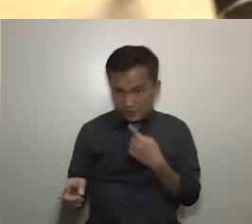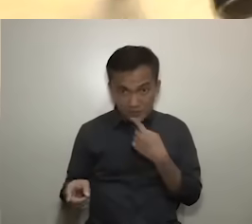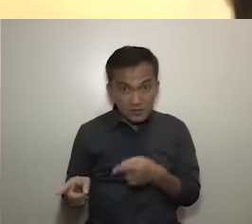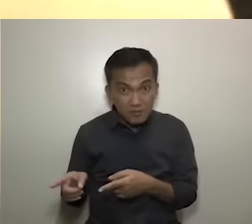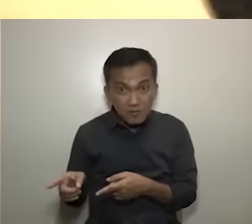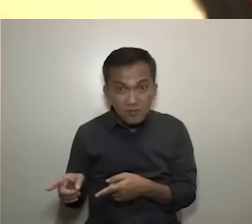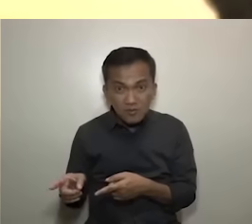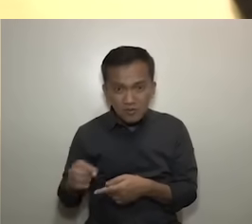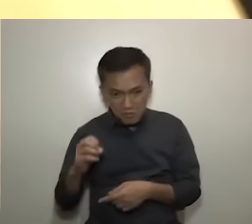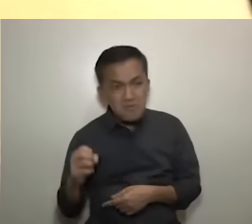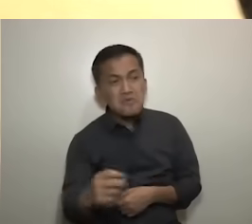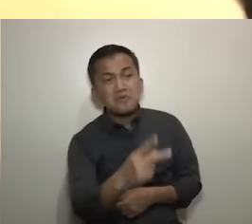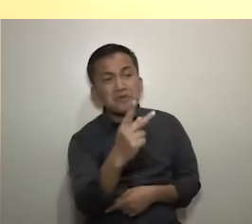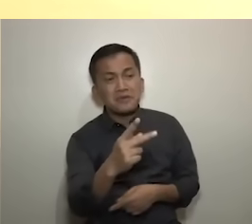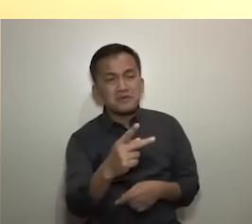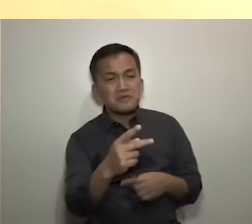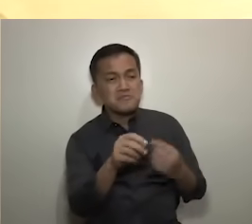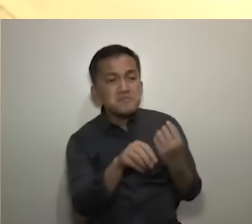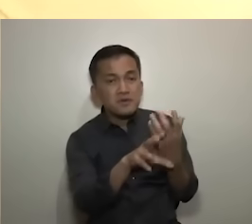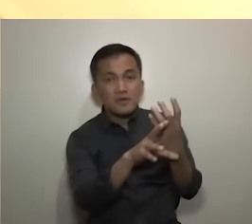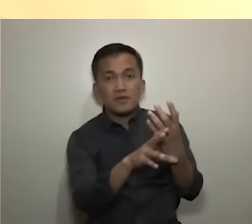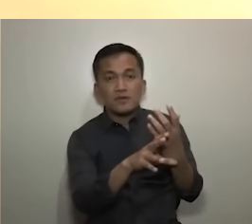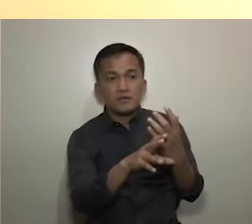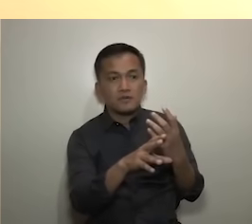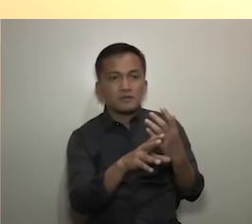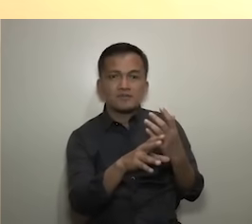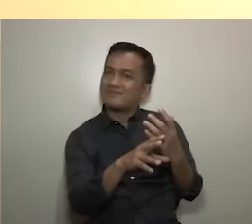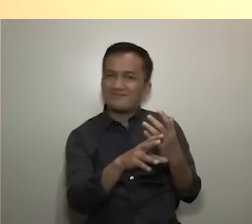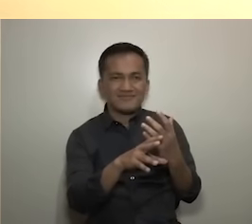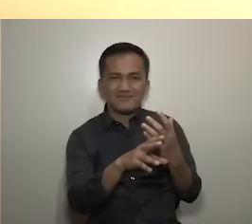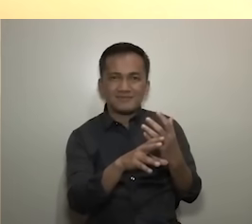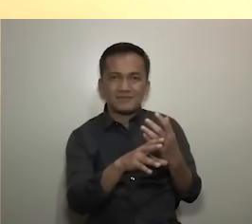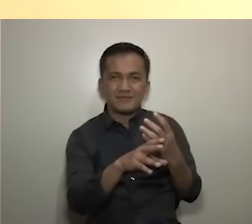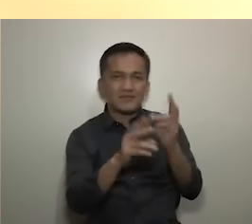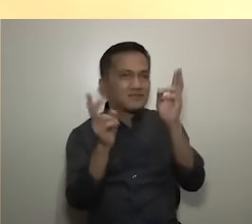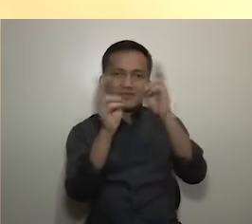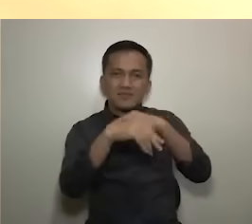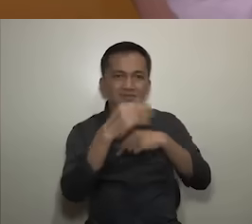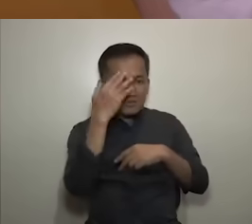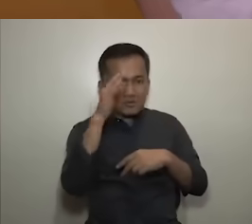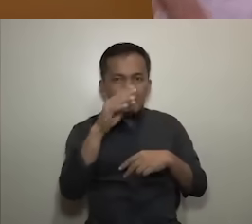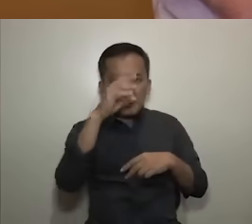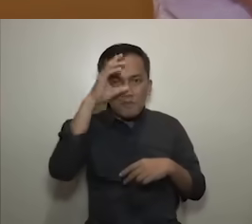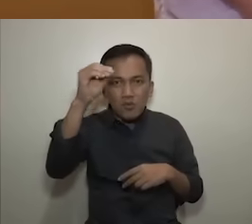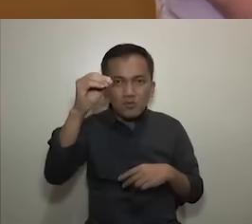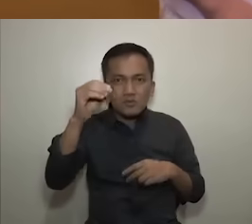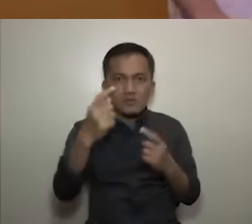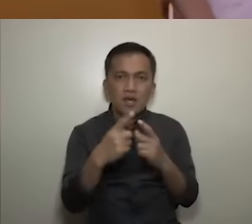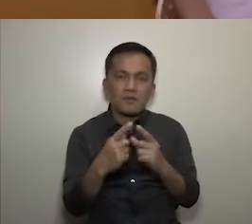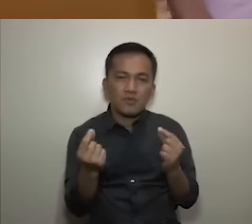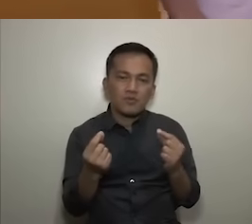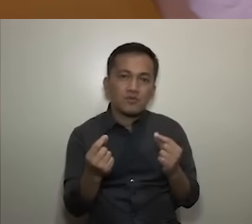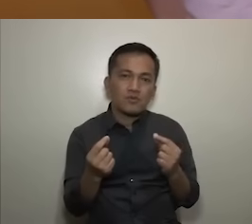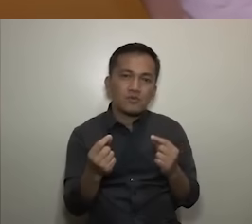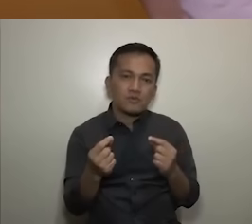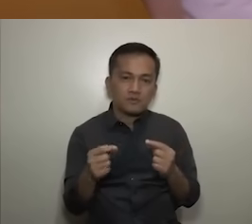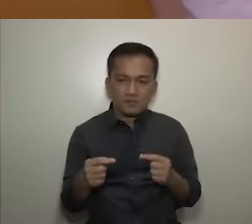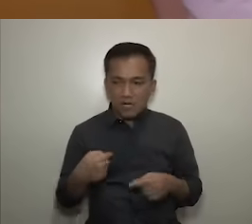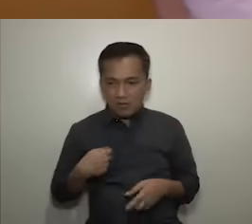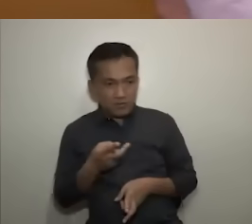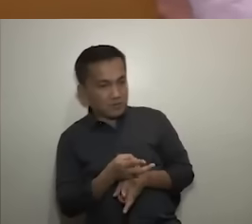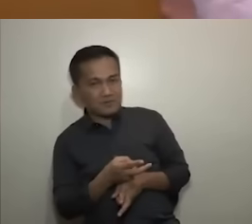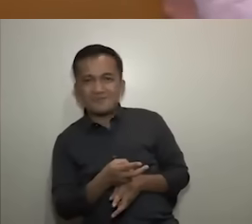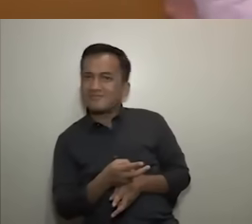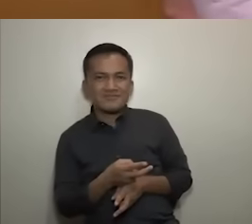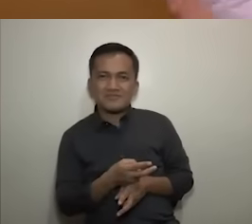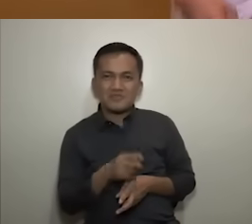mo, okay lang, makipag-chat ka dyan sa mga hindi kilalang lalaki, mga Hapon, total na dyan naman ako nagbabantay. Mm-hmm.